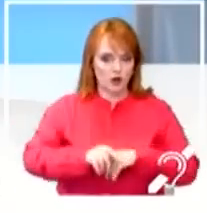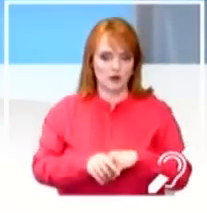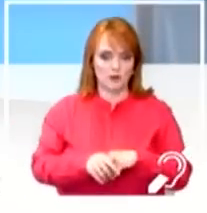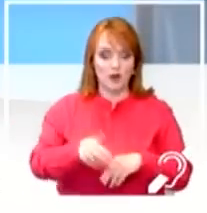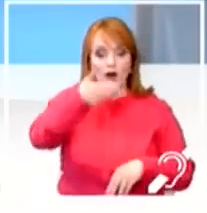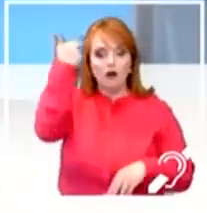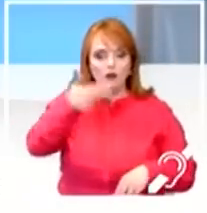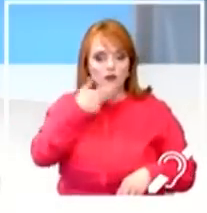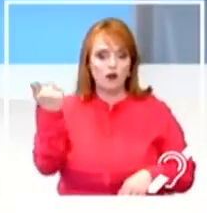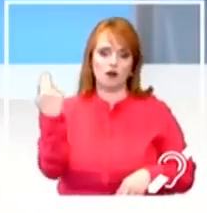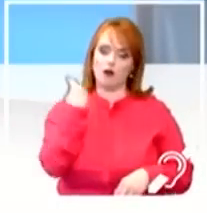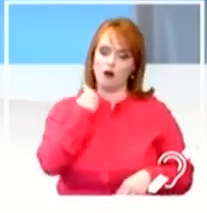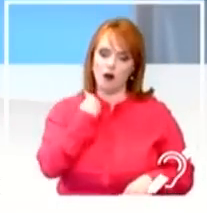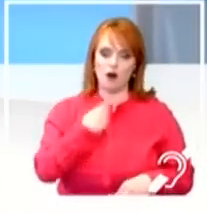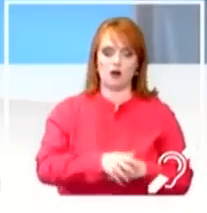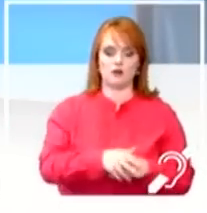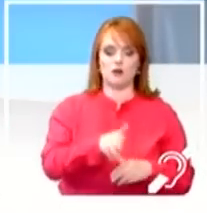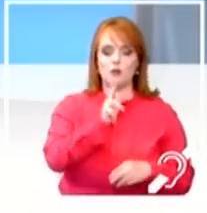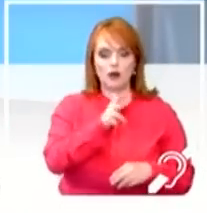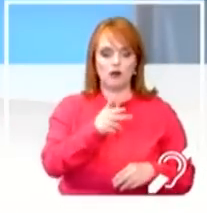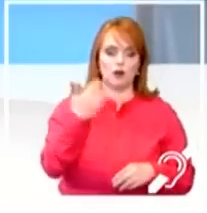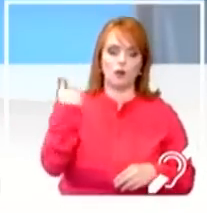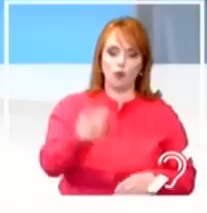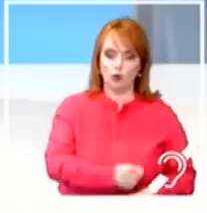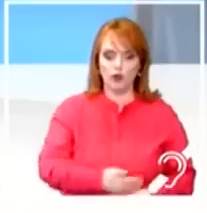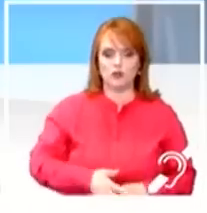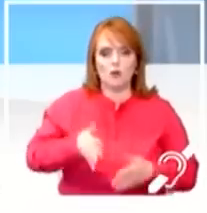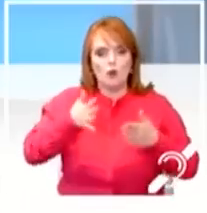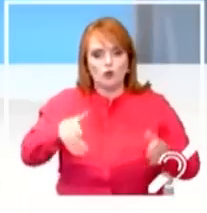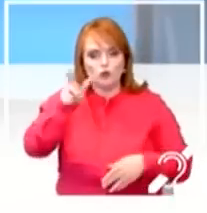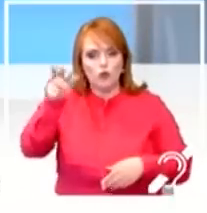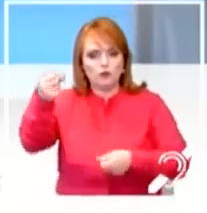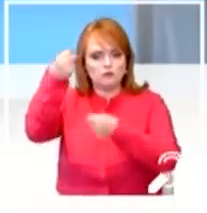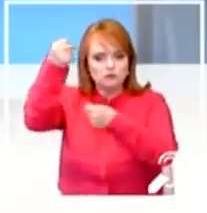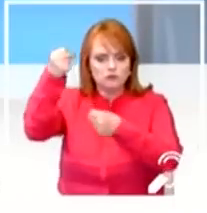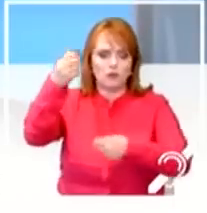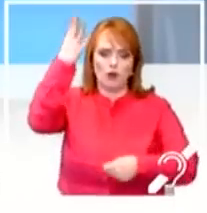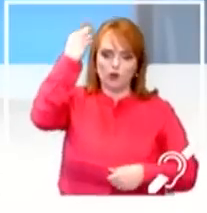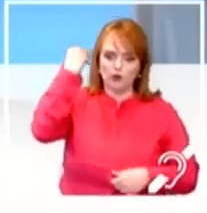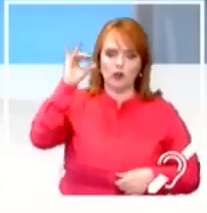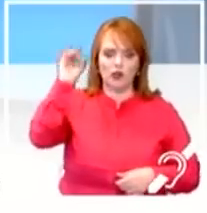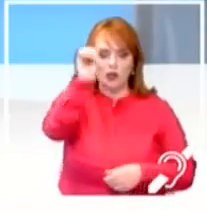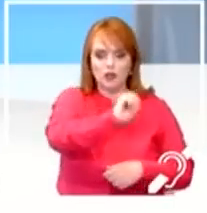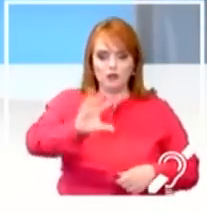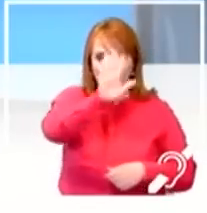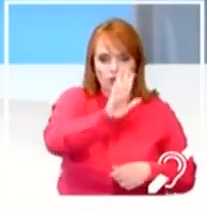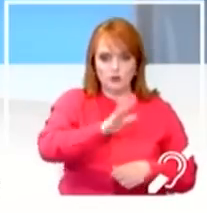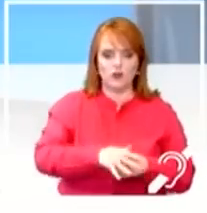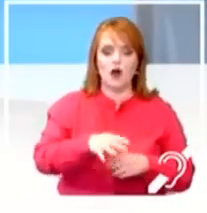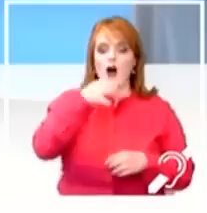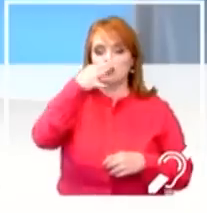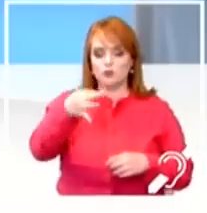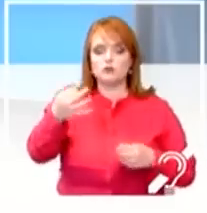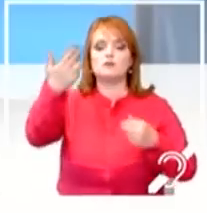în Italia, Marea Britanie, la Bruxelles sau la București. Sute de oameni cu drapelele Republicii Moldova și Uniunii Europene au spus